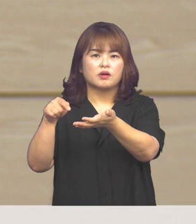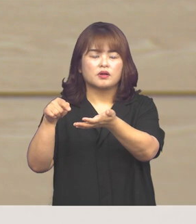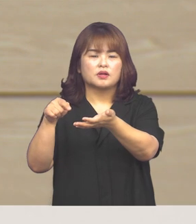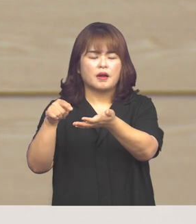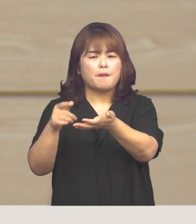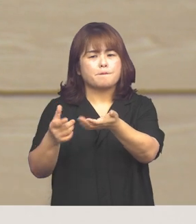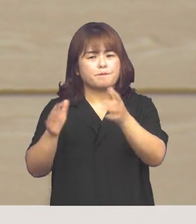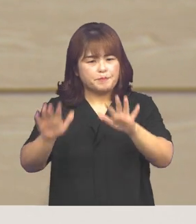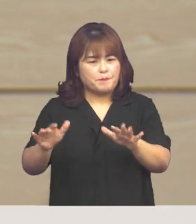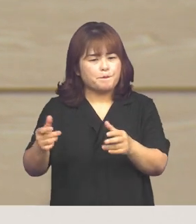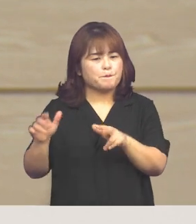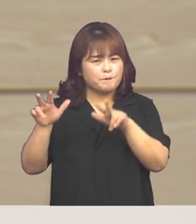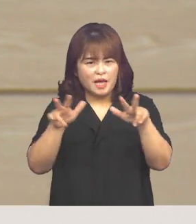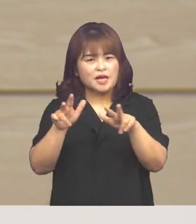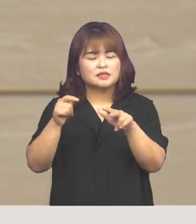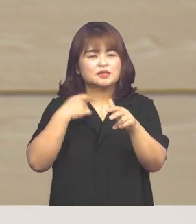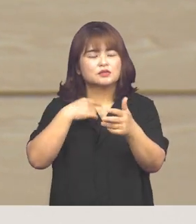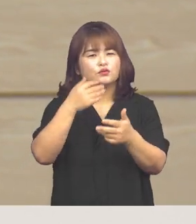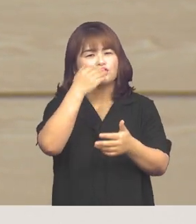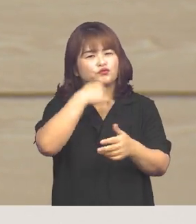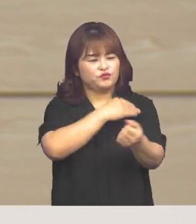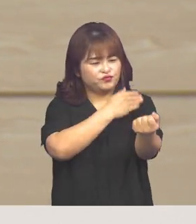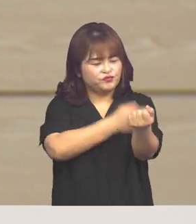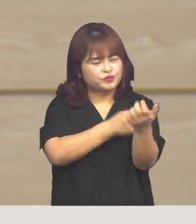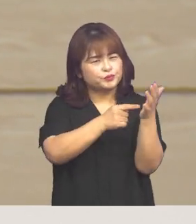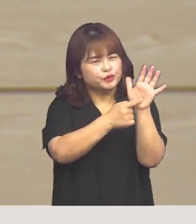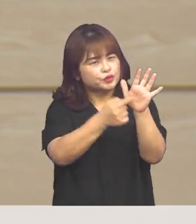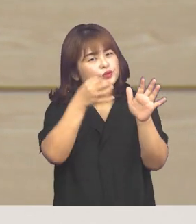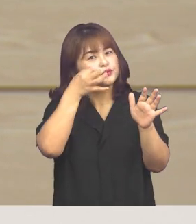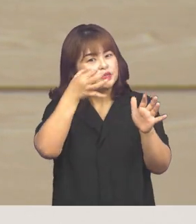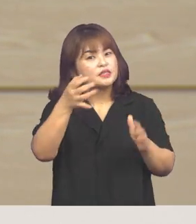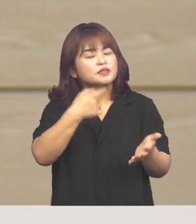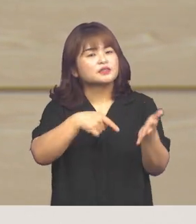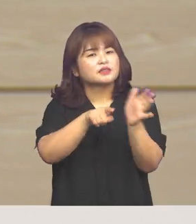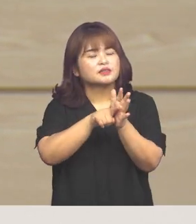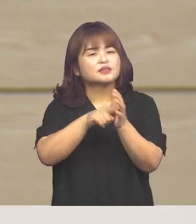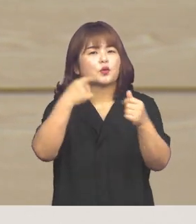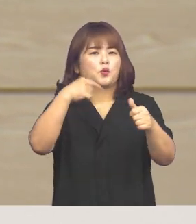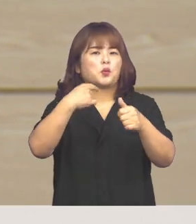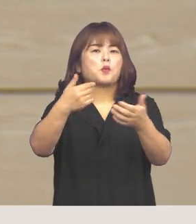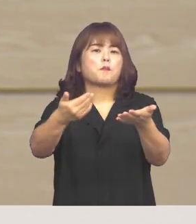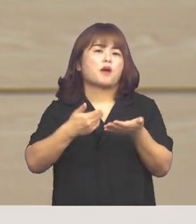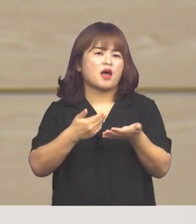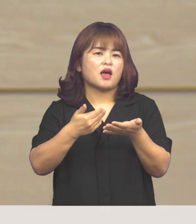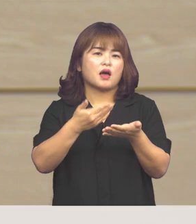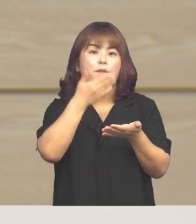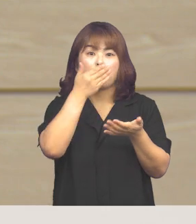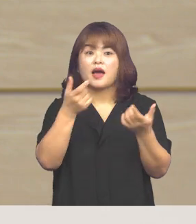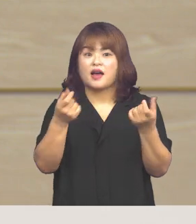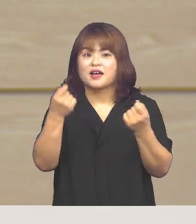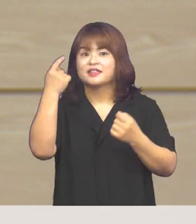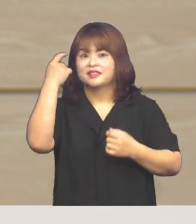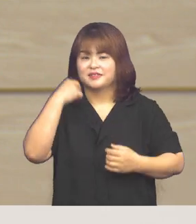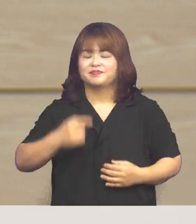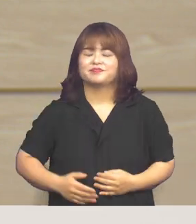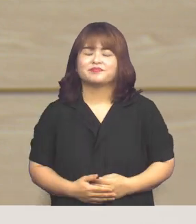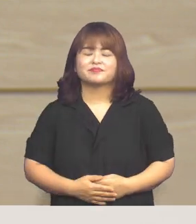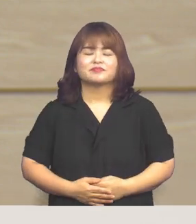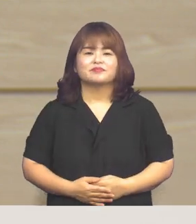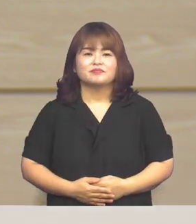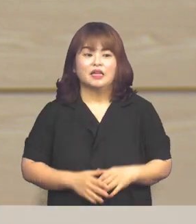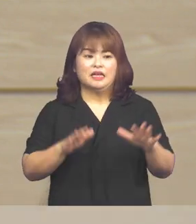바로 여러분들이 역량을 가려야 할 수 있는 그런 교육을 받게 되리라고